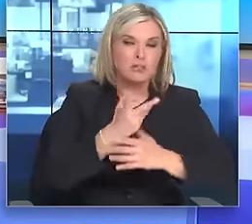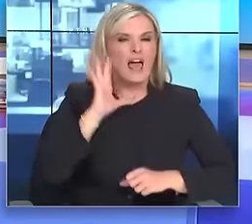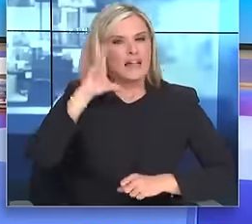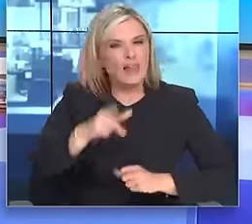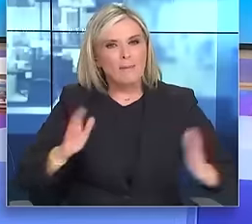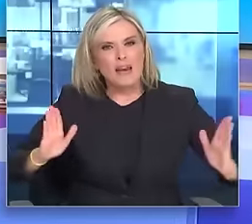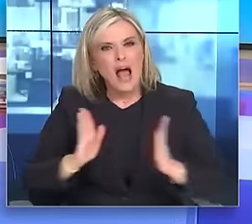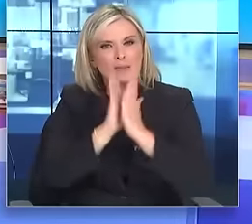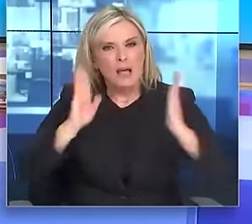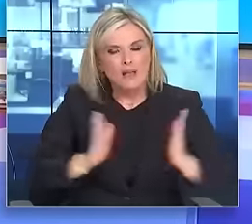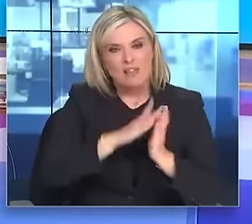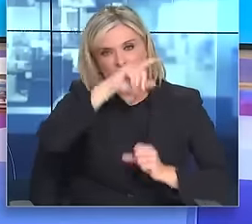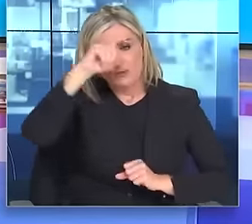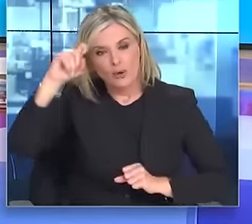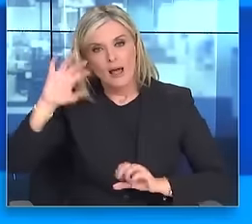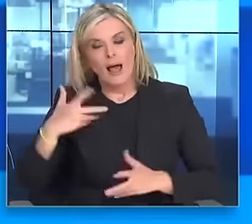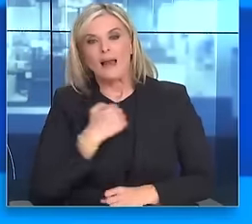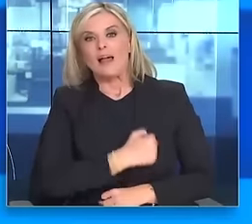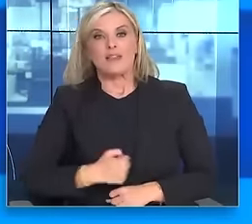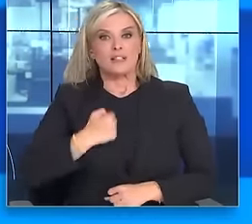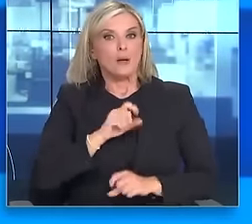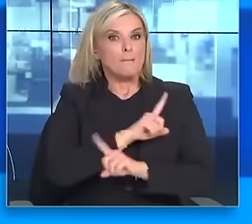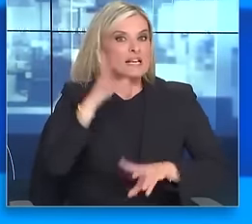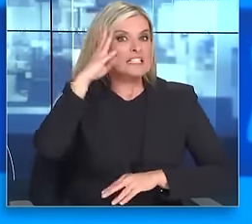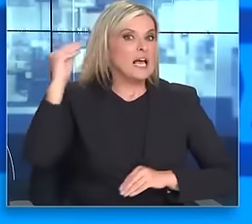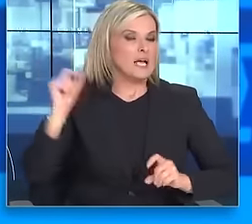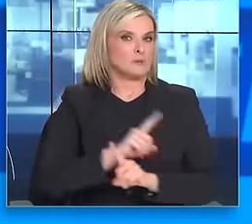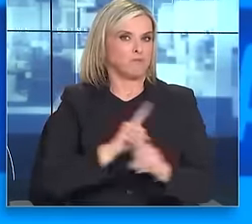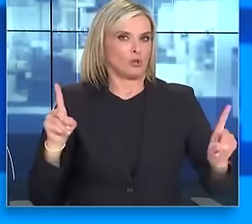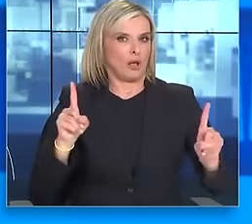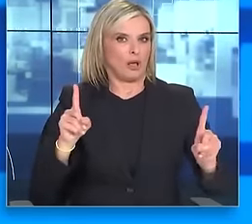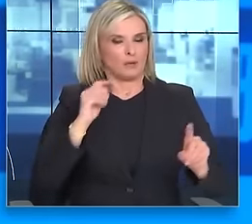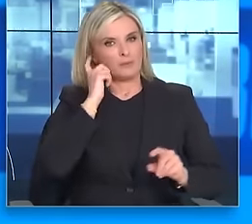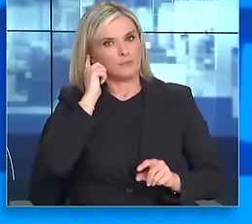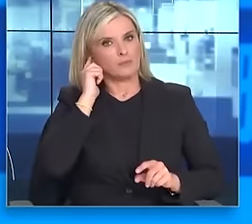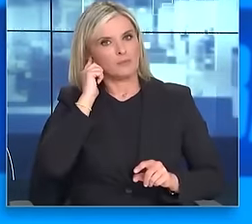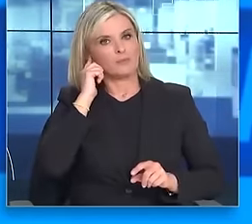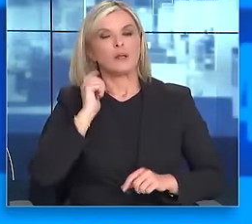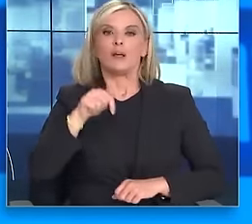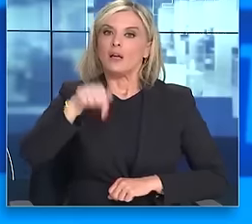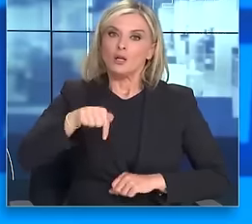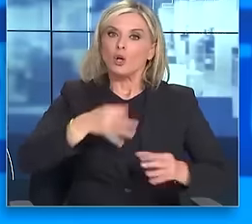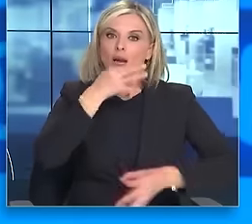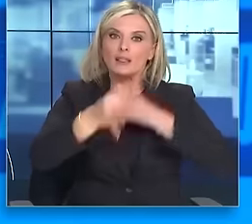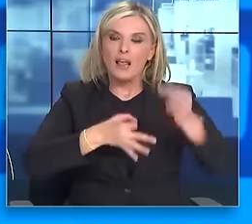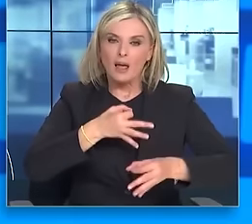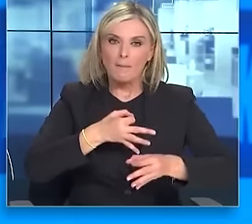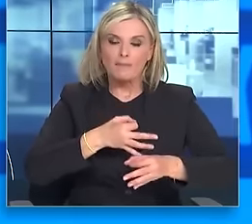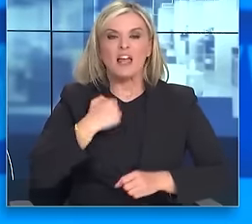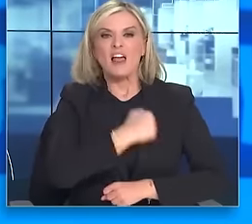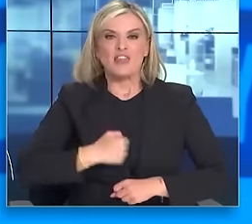κάναμε ένα πολύ μεγάλο πισωγύρισμα. Δεν θέλω ποτέ να ξεχνούν οι Έλληνες. Δηλαδή λέμε τώρα ότι είμαστε η δεύτερη φτωχότερη κατά κεφαλήν στην